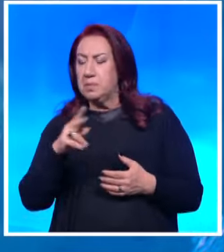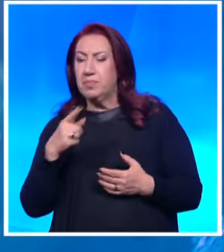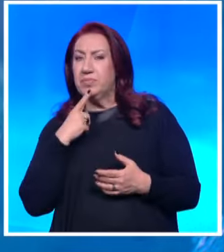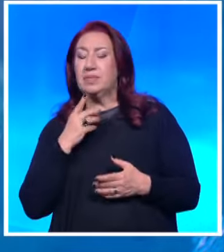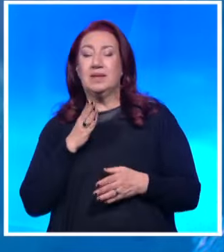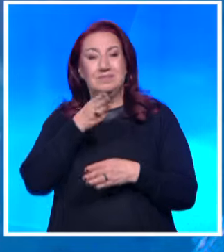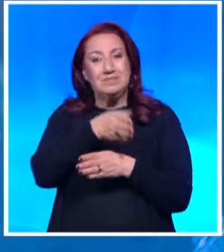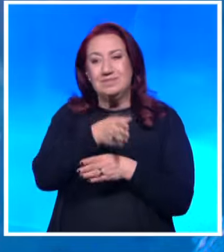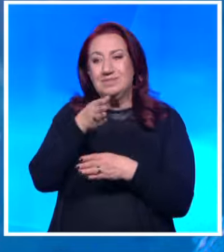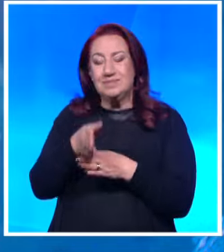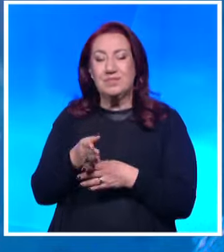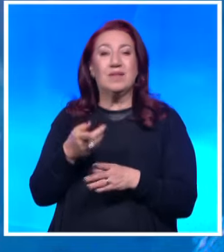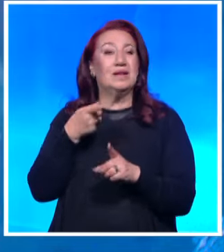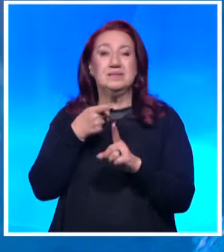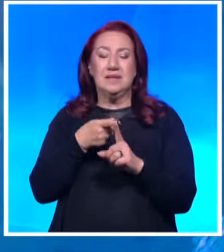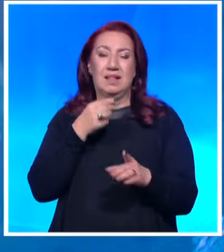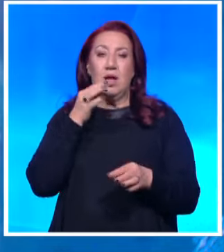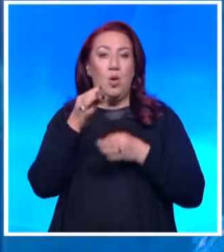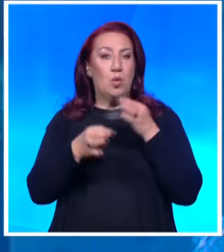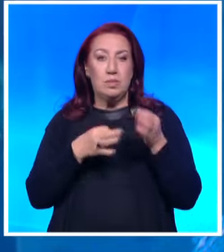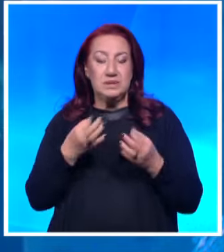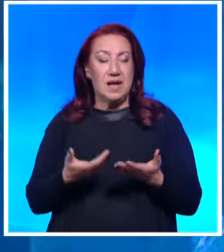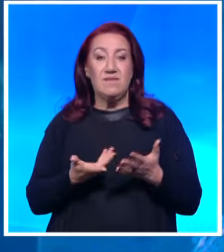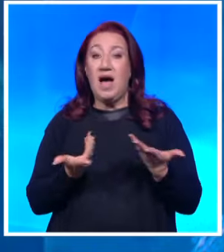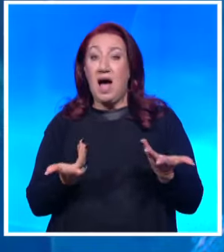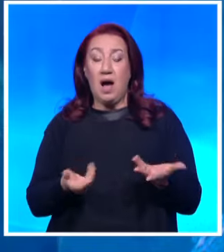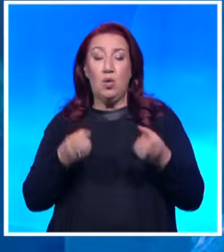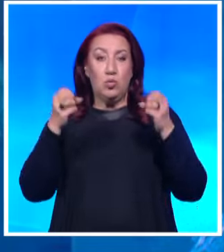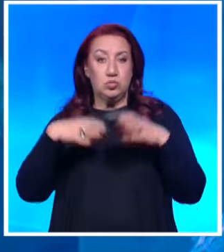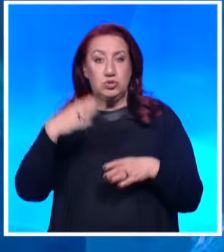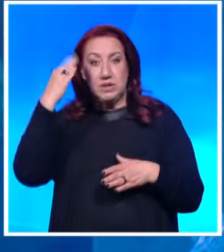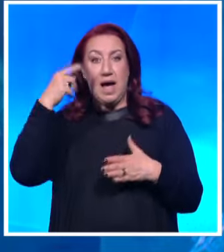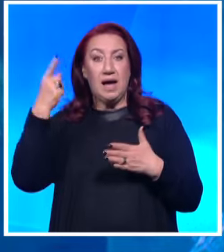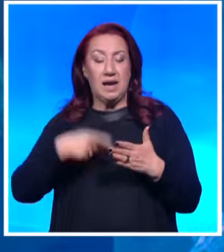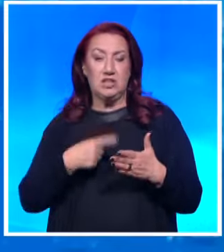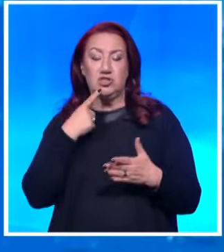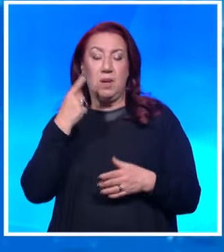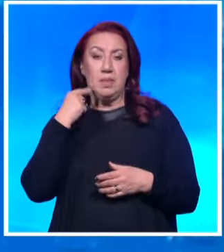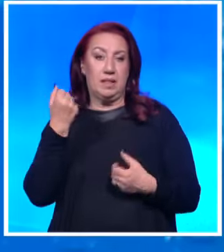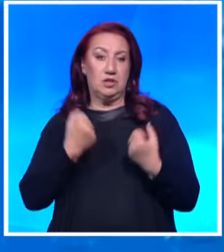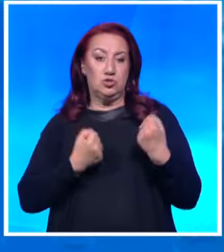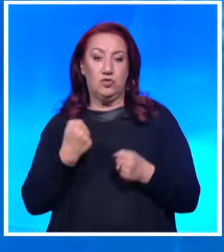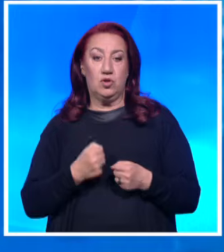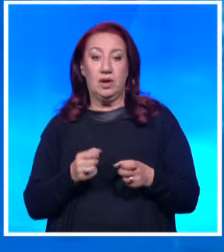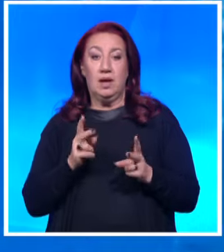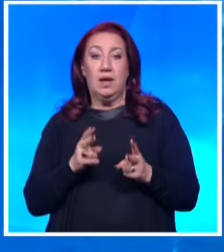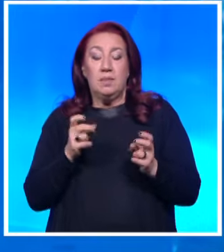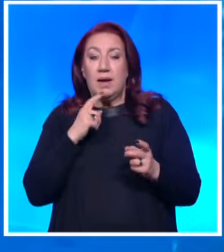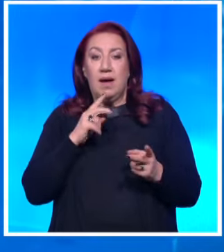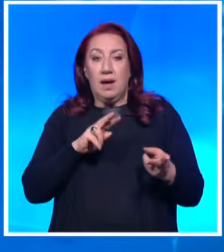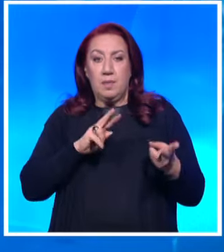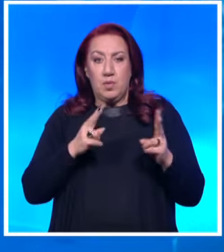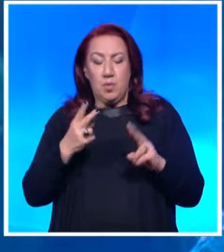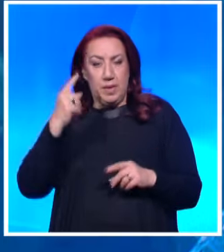с цел да разясняваме какви са последствията от допускането на грешки от тези нови водачи. Но как да се промени съзнанието, когато сядаш зад